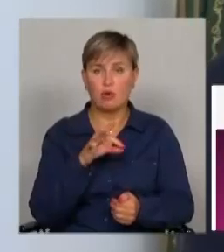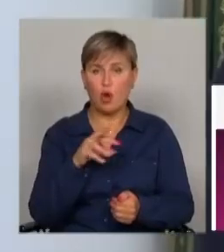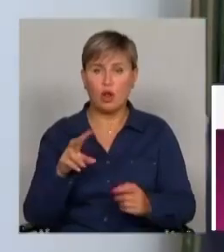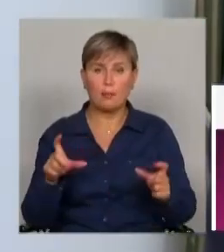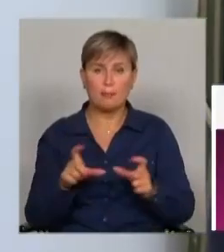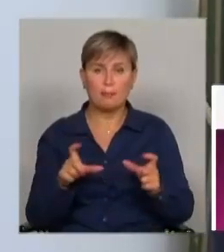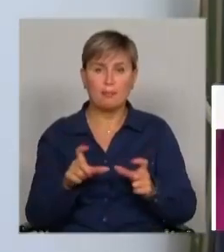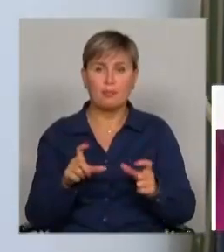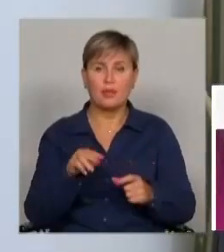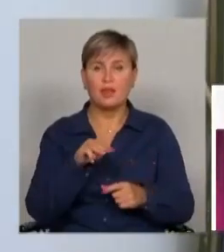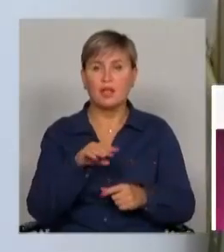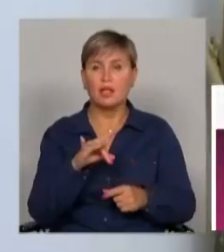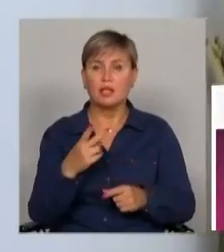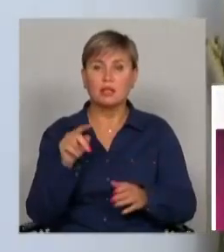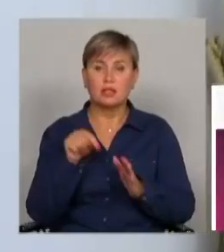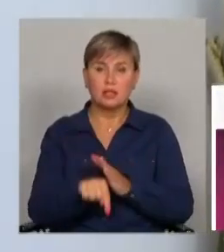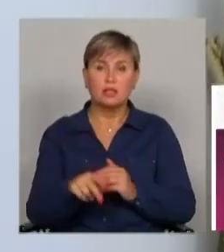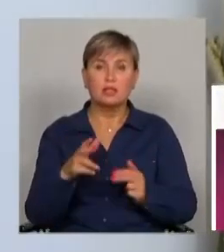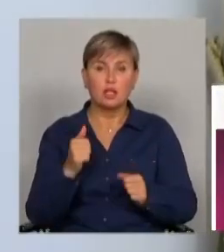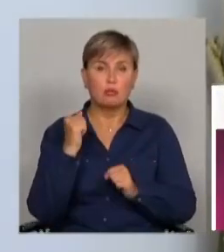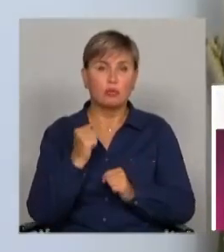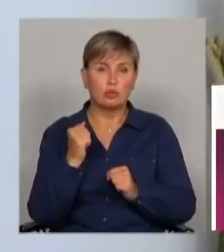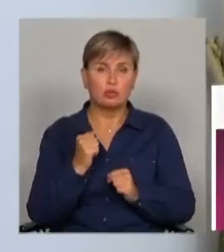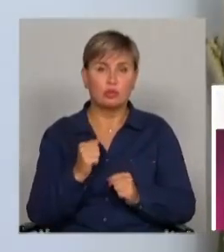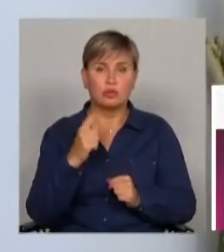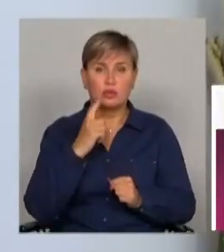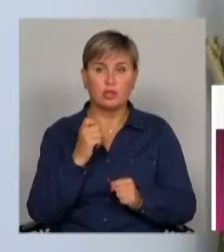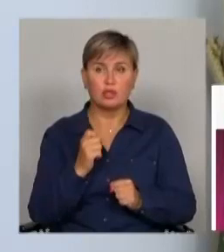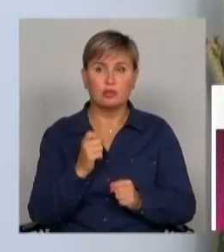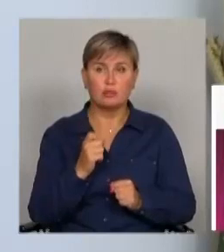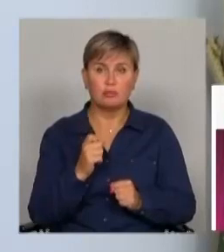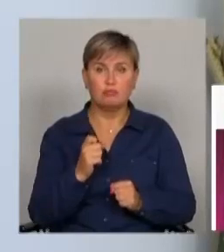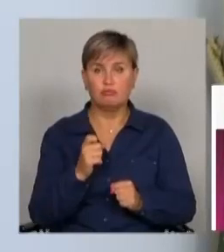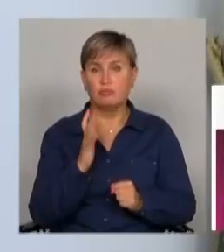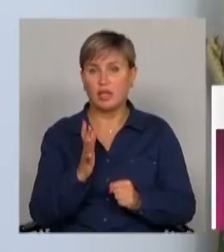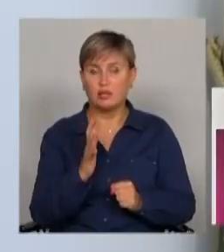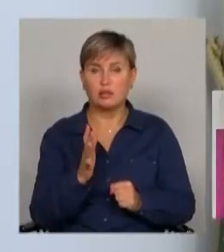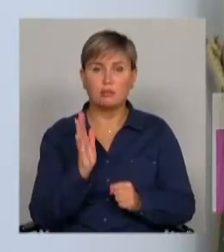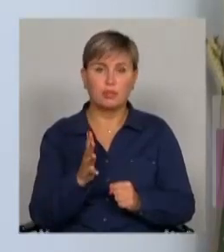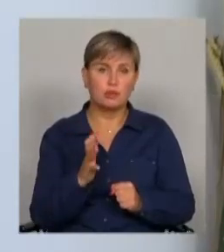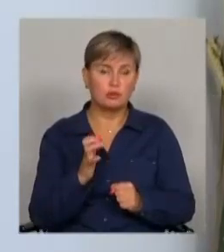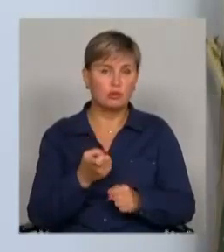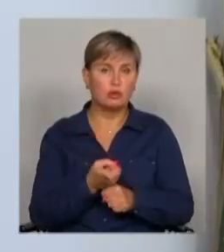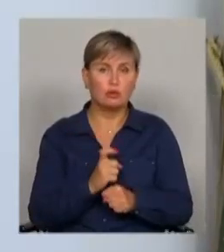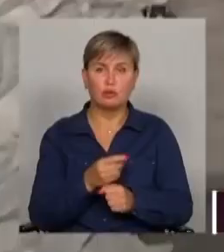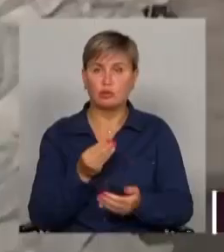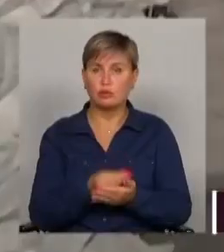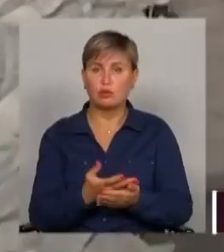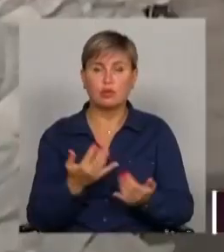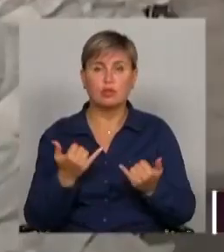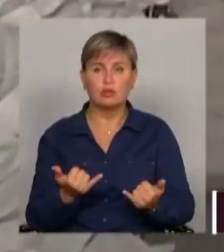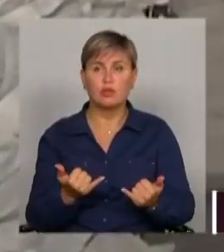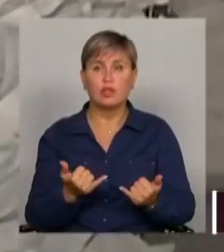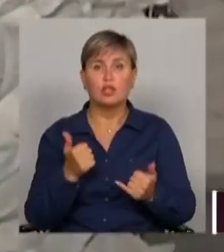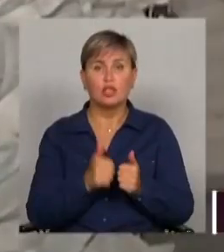в торговом центре. Конечно, мешок сахара 5-килограммовый, 5500. Это очень дорого на сегодняшний день.